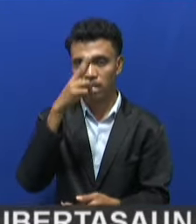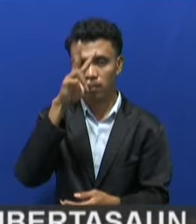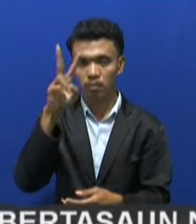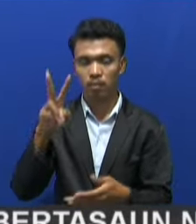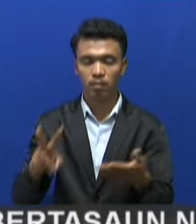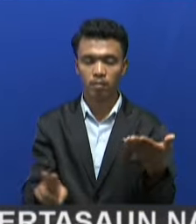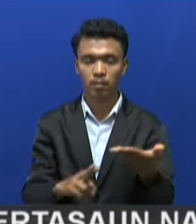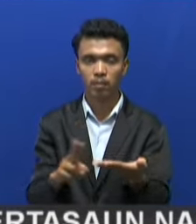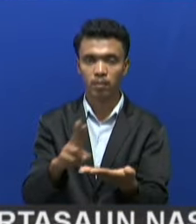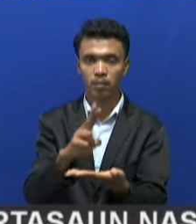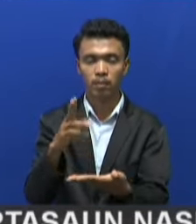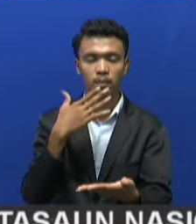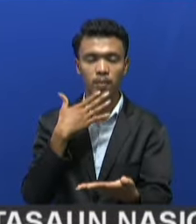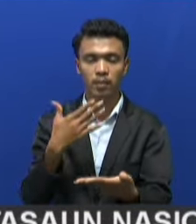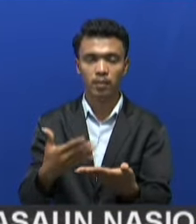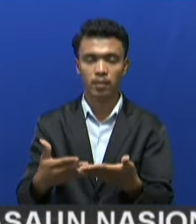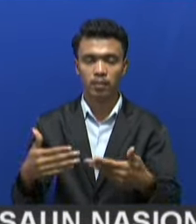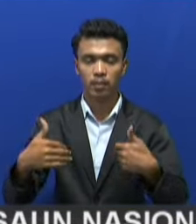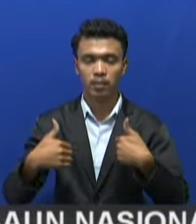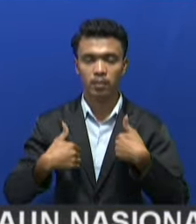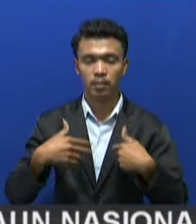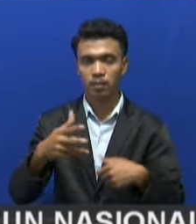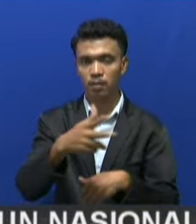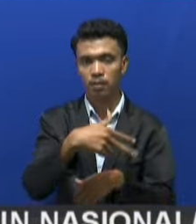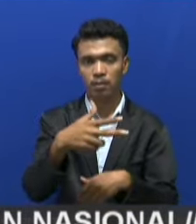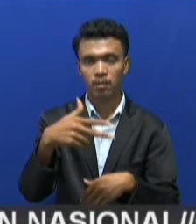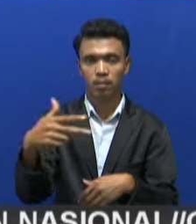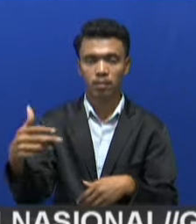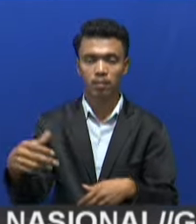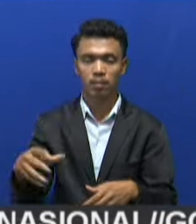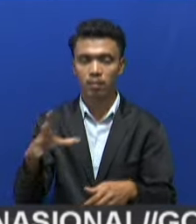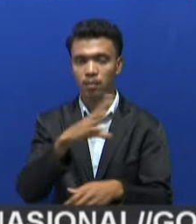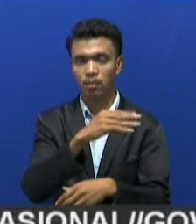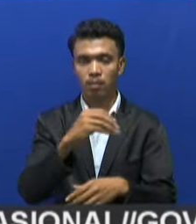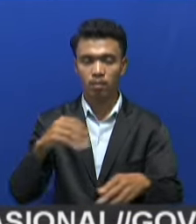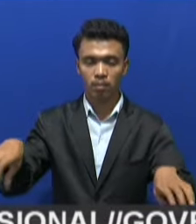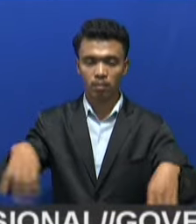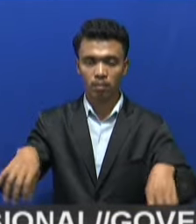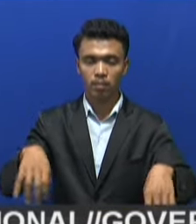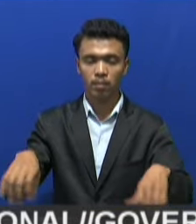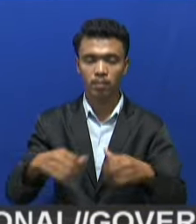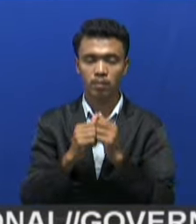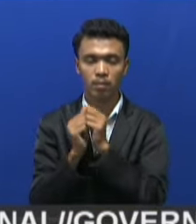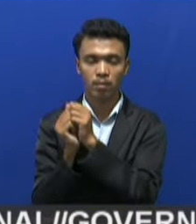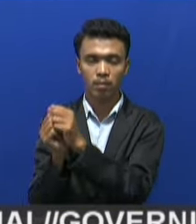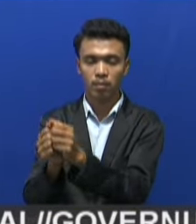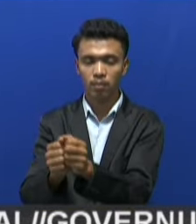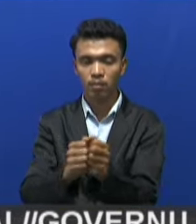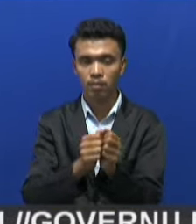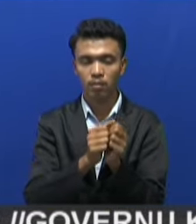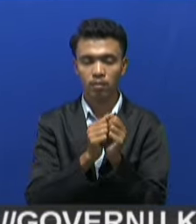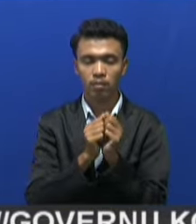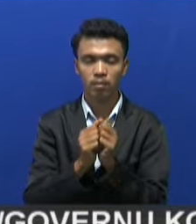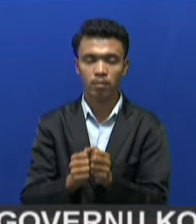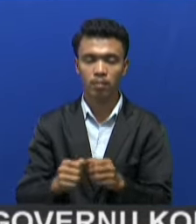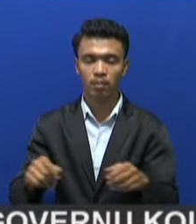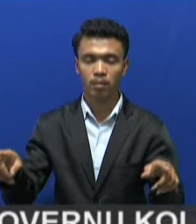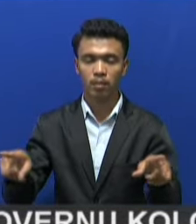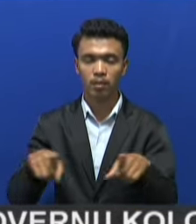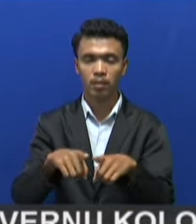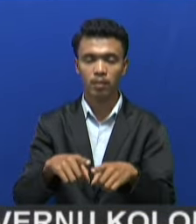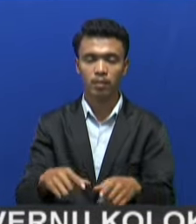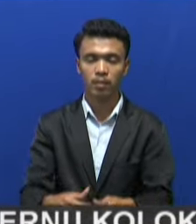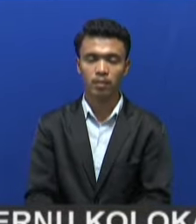kan di Indonesia dan EE banyak kerja sama juga dalam konteks teknis pendidikan seperti ee